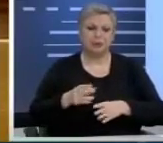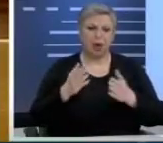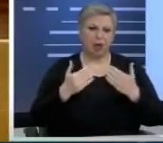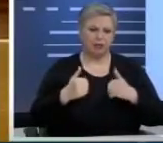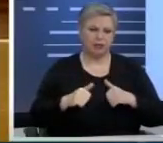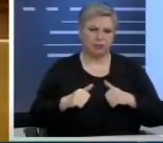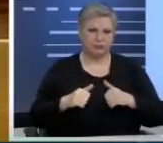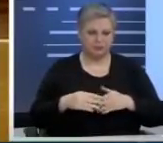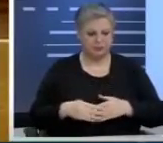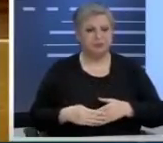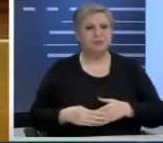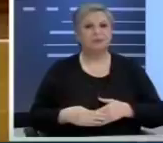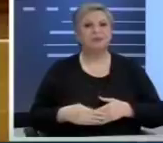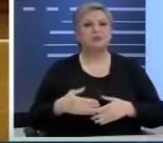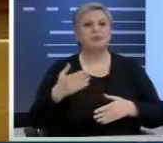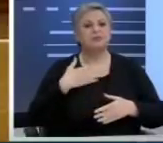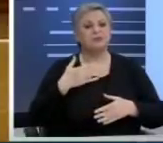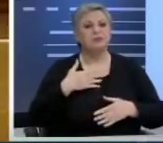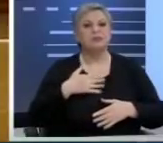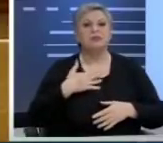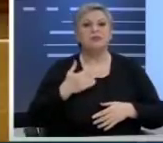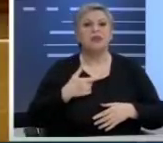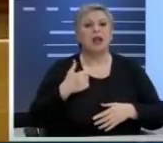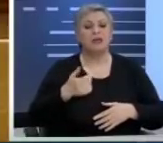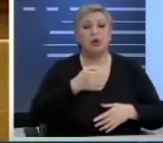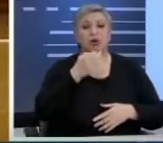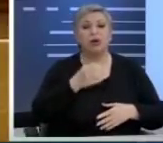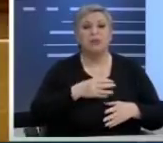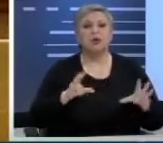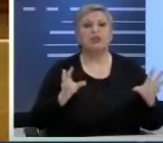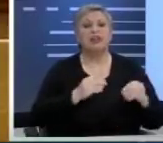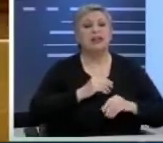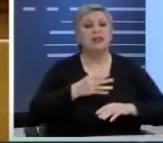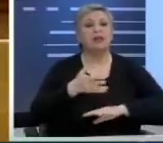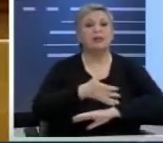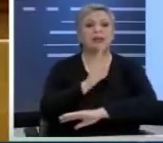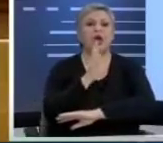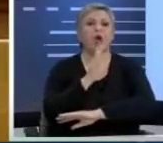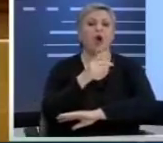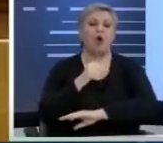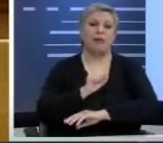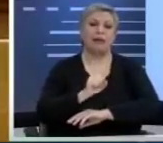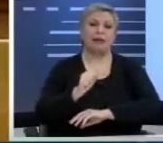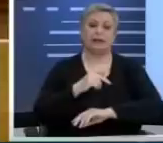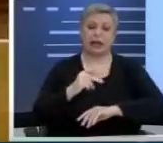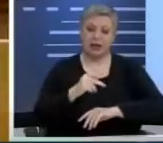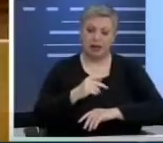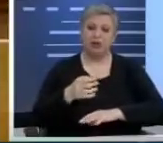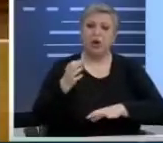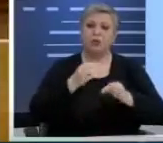ομιλία του κύριου Σκανδαλίδη, που μας είπε ότι είναι